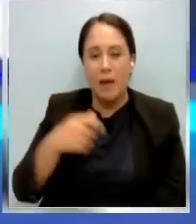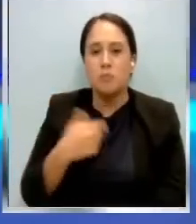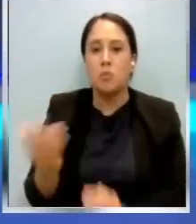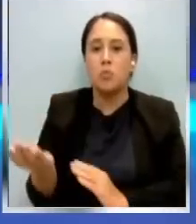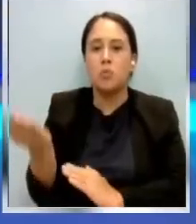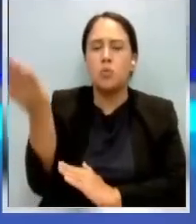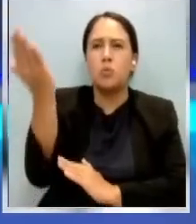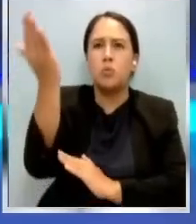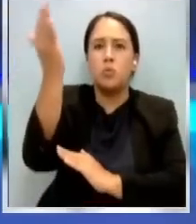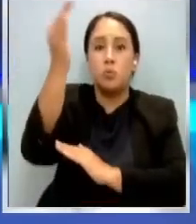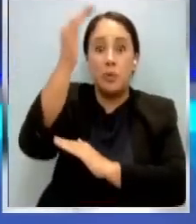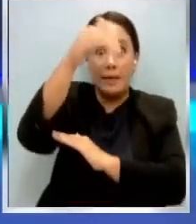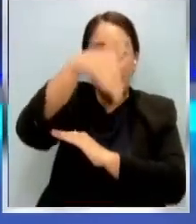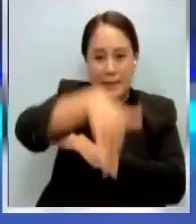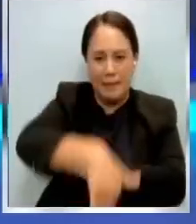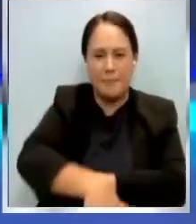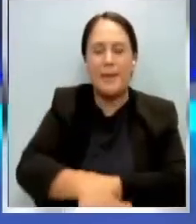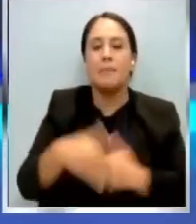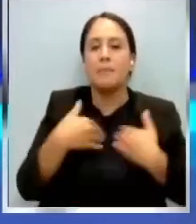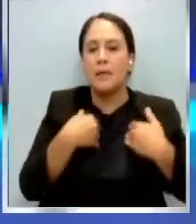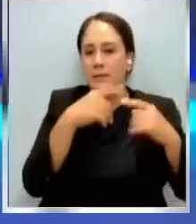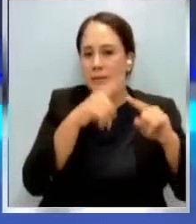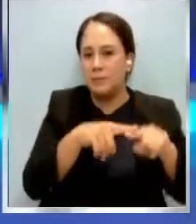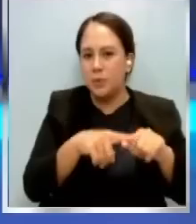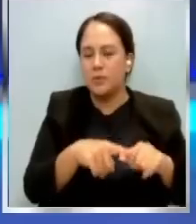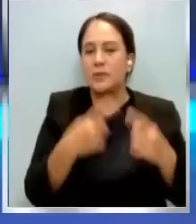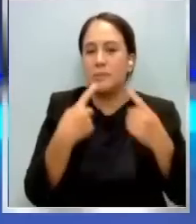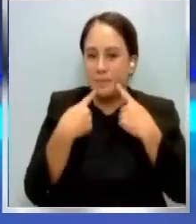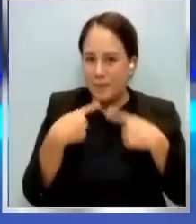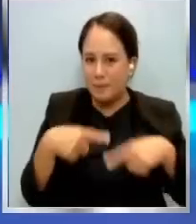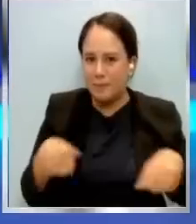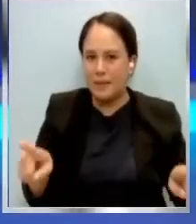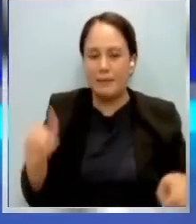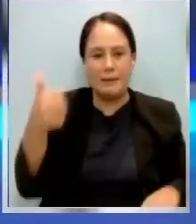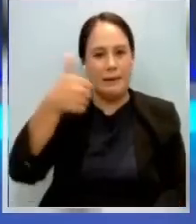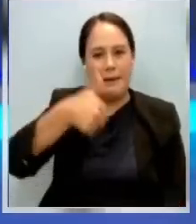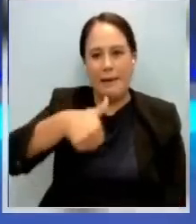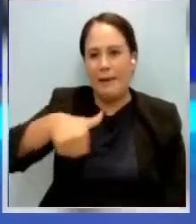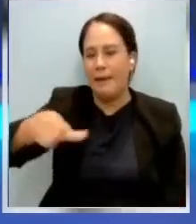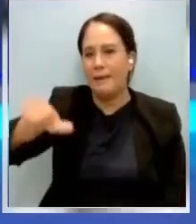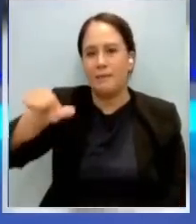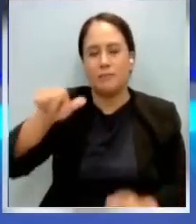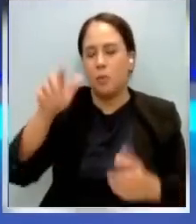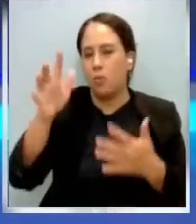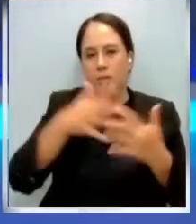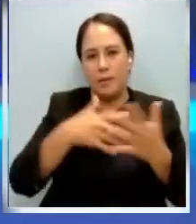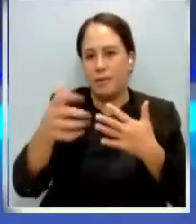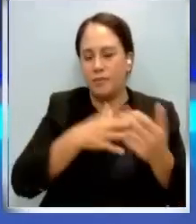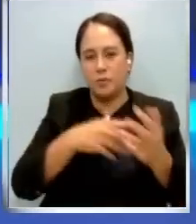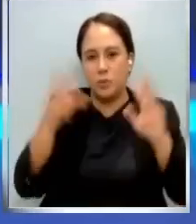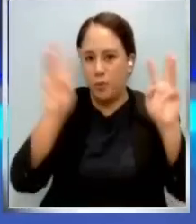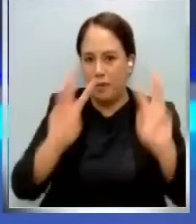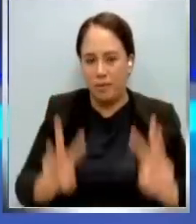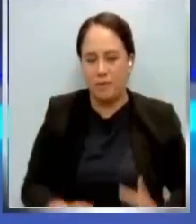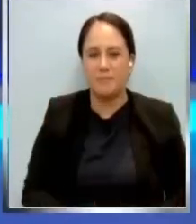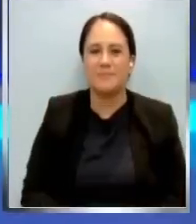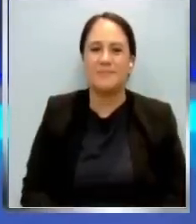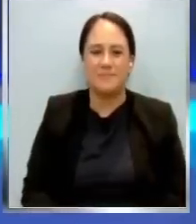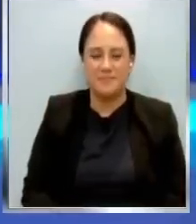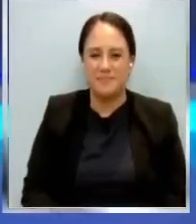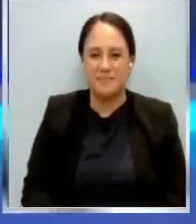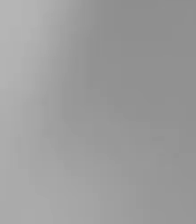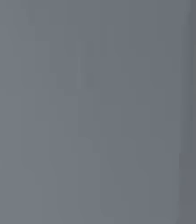gabi, maaasahan sila ng publiko anuman ang panahon. Kilalanin natin sila sa pagtutok ni Mau